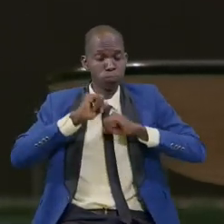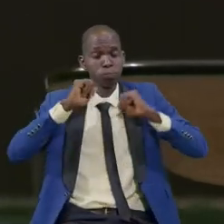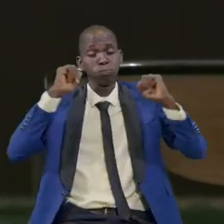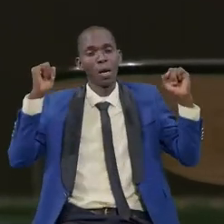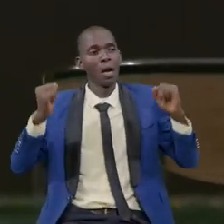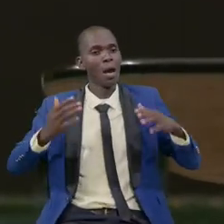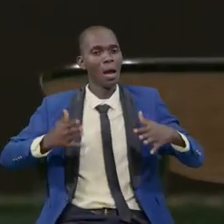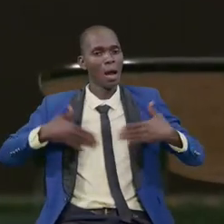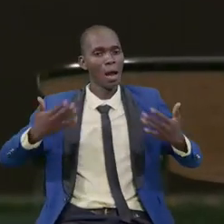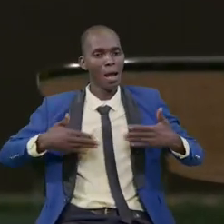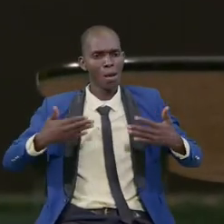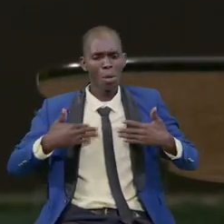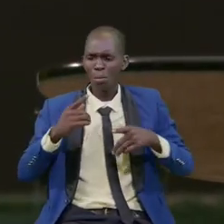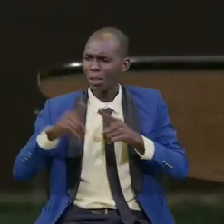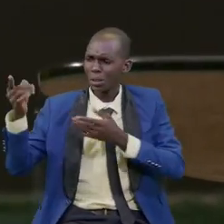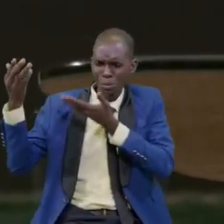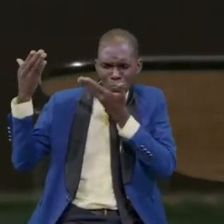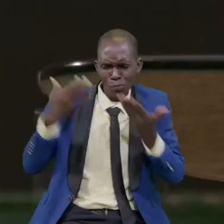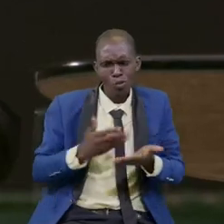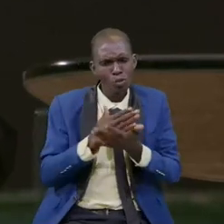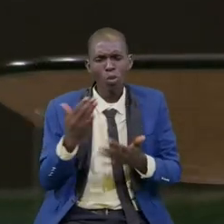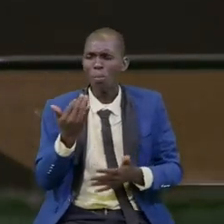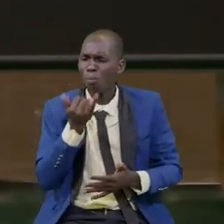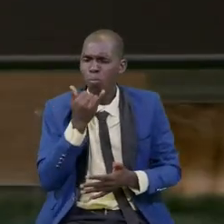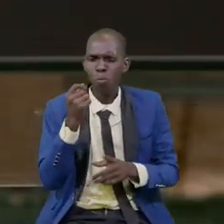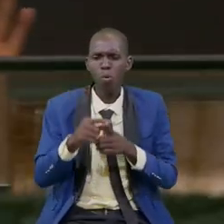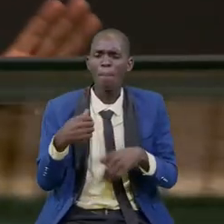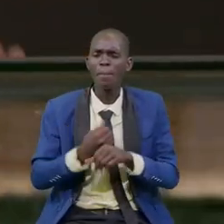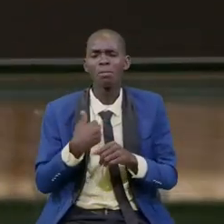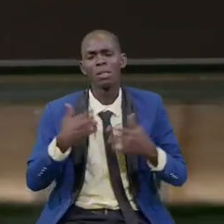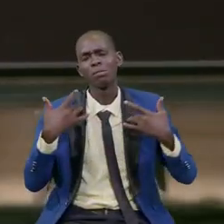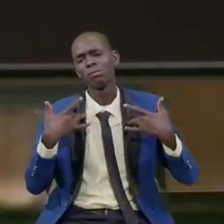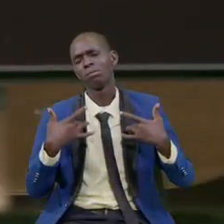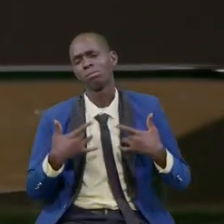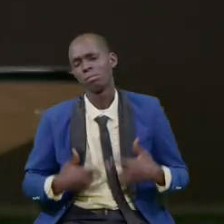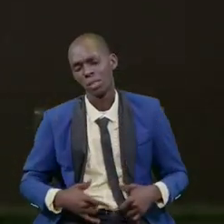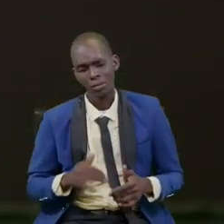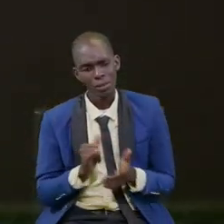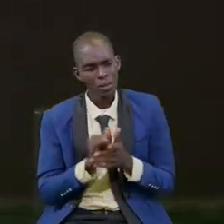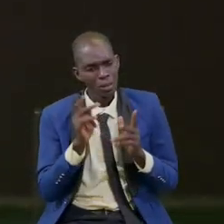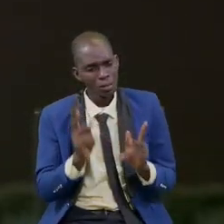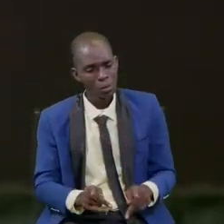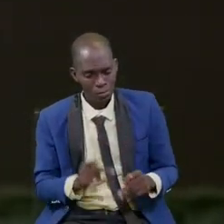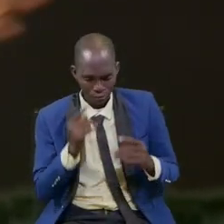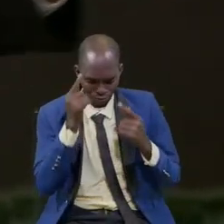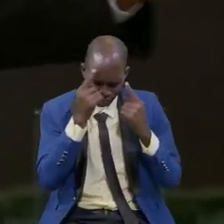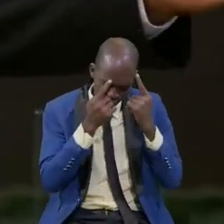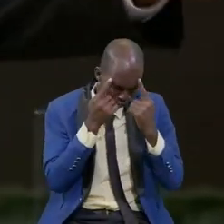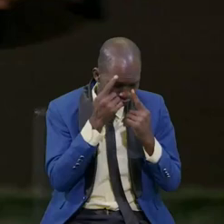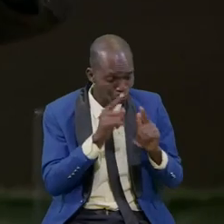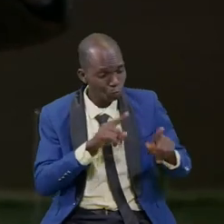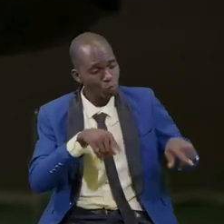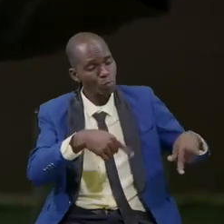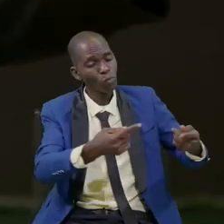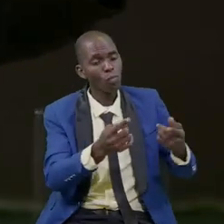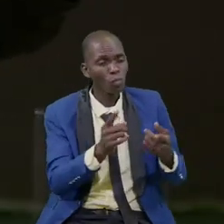ceci et cela, et lui vient avec sa parole, alors vous êtes parti. Et puis, alors, vous allez